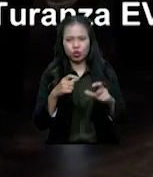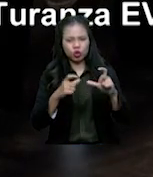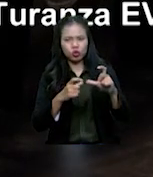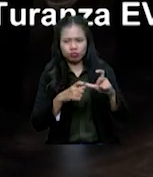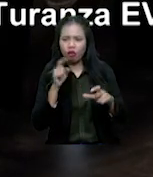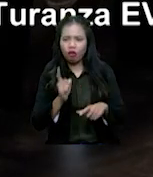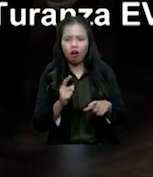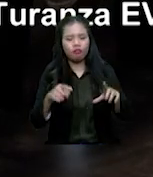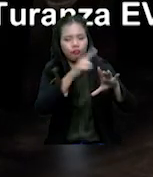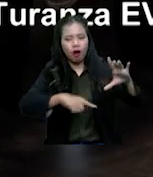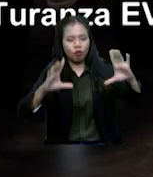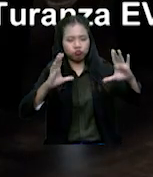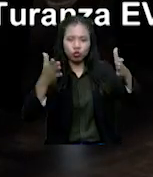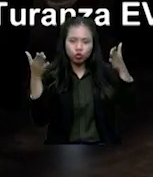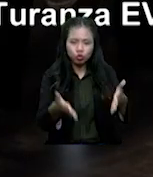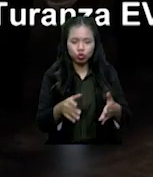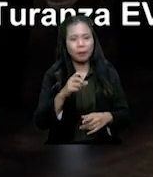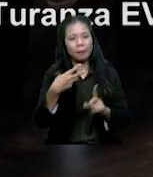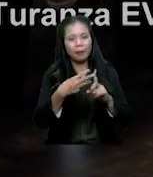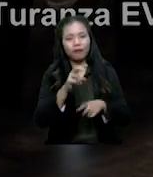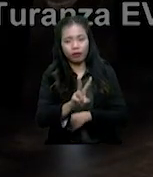product called the Turanza EV.